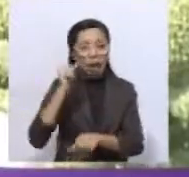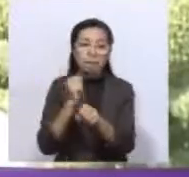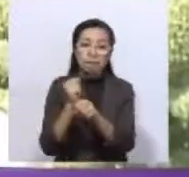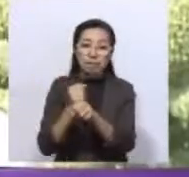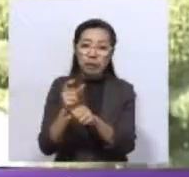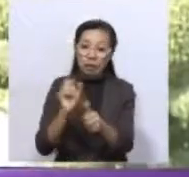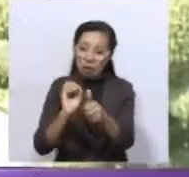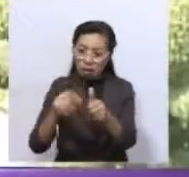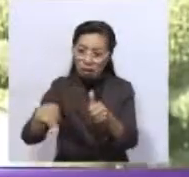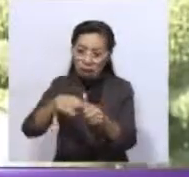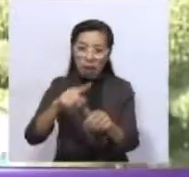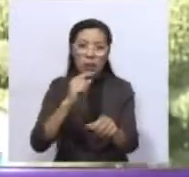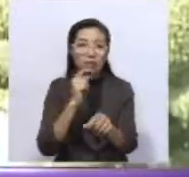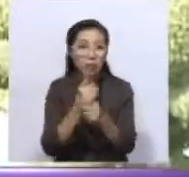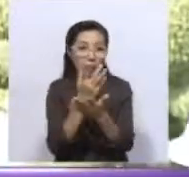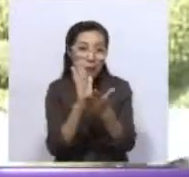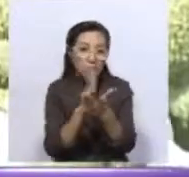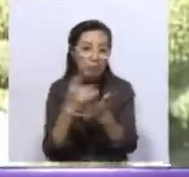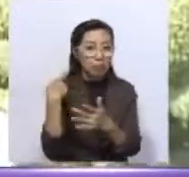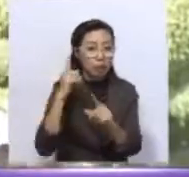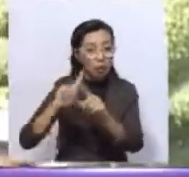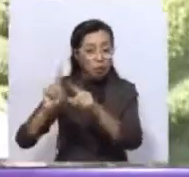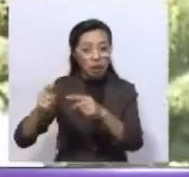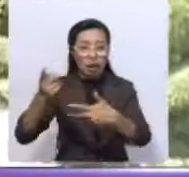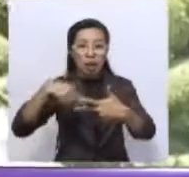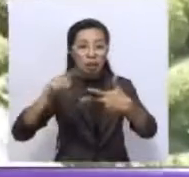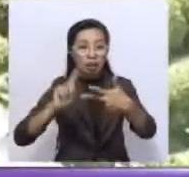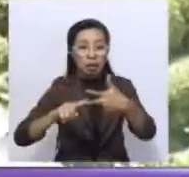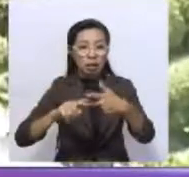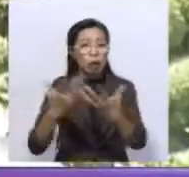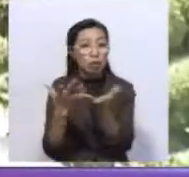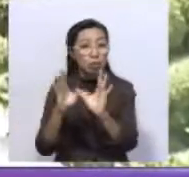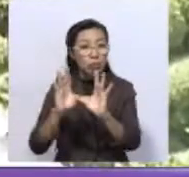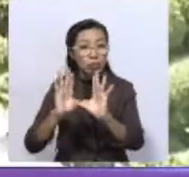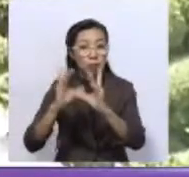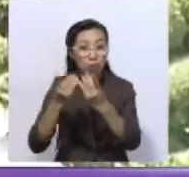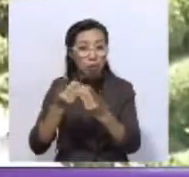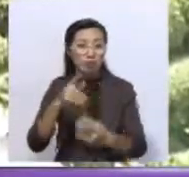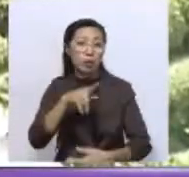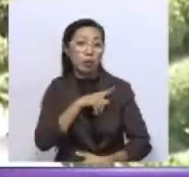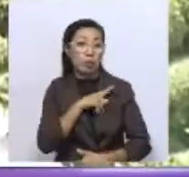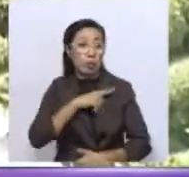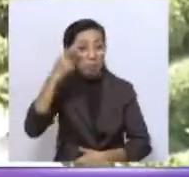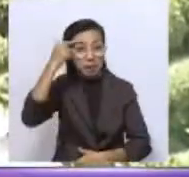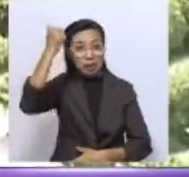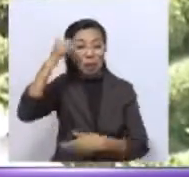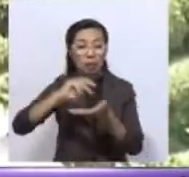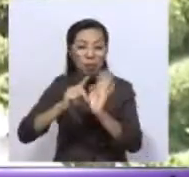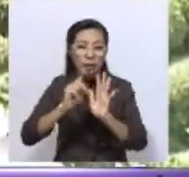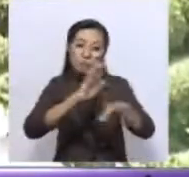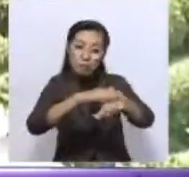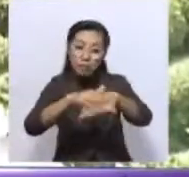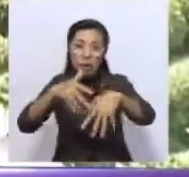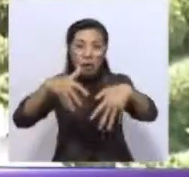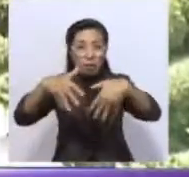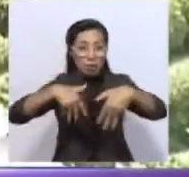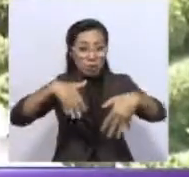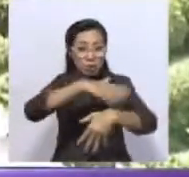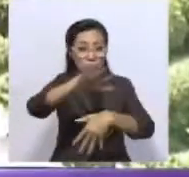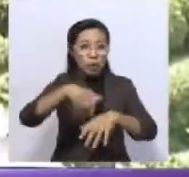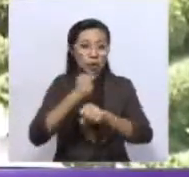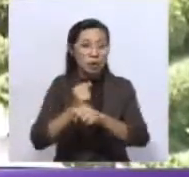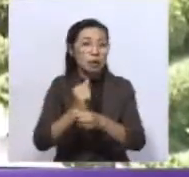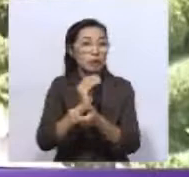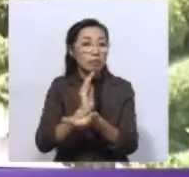ติกแล้วก็ชมรมพุทธปัญญาชมรมก็มาช่วยในเรื่องของการทำให้คนร่วมกันทำบุญทำความดีเพื่อสัง